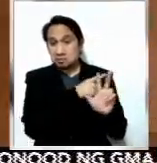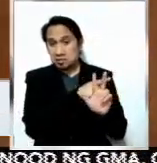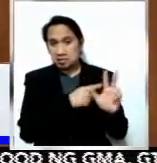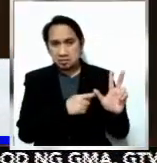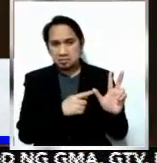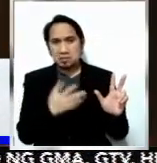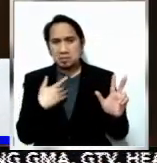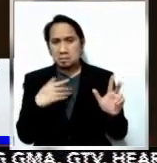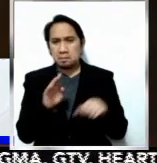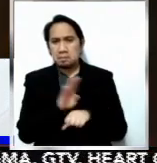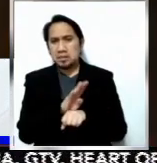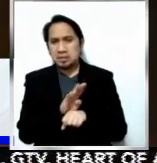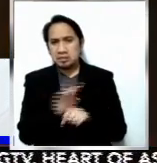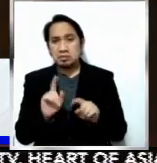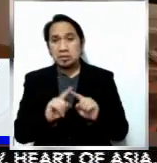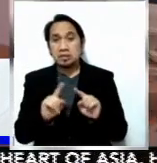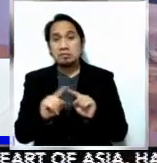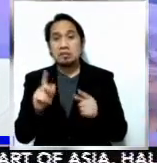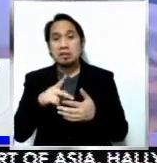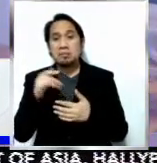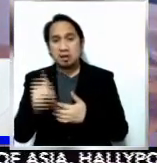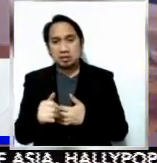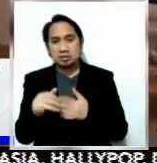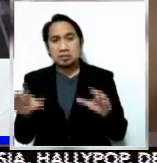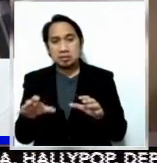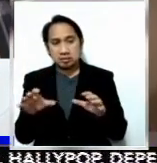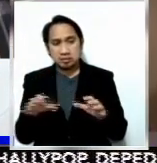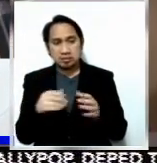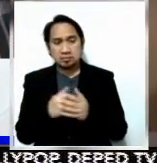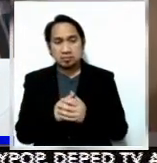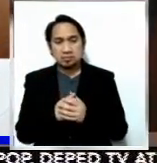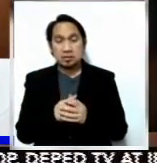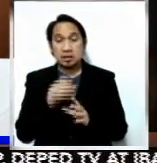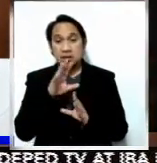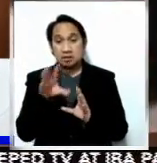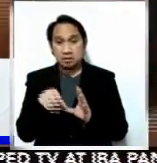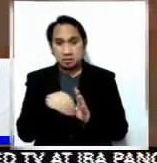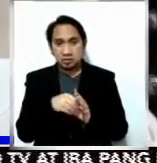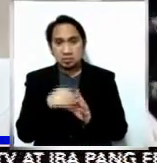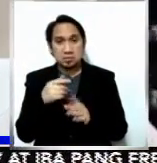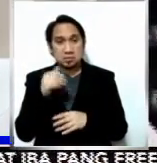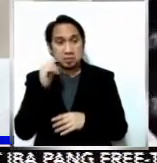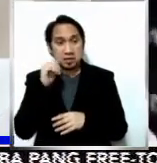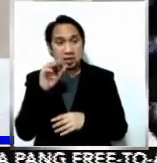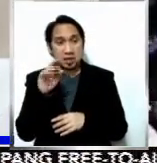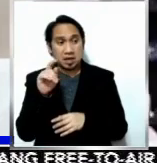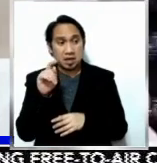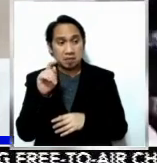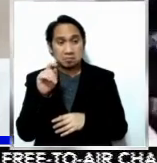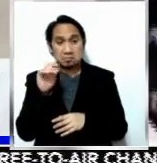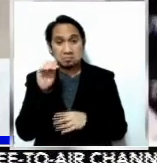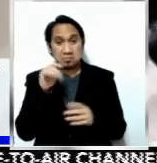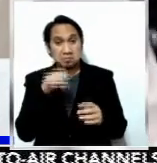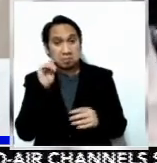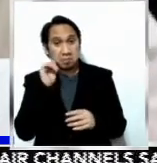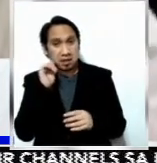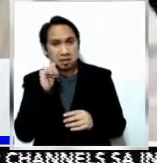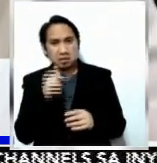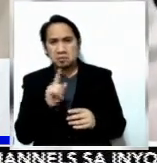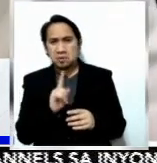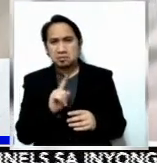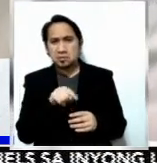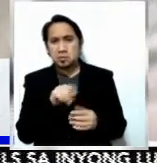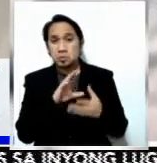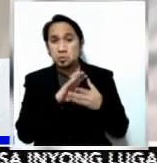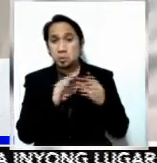projects. Kasama na ang may fantastic pag-ibig, Trophy Girl. Ang istorya nito, may